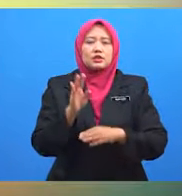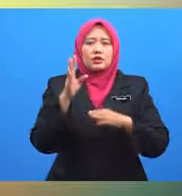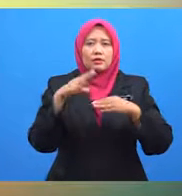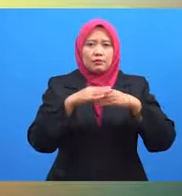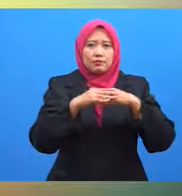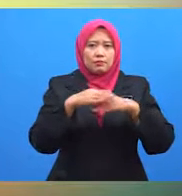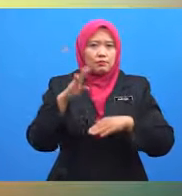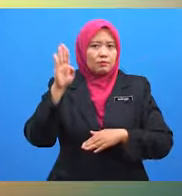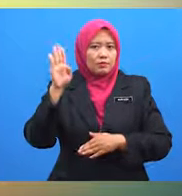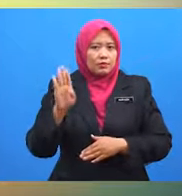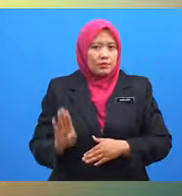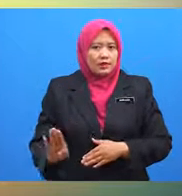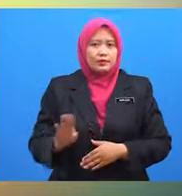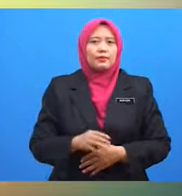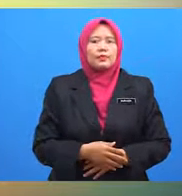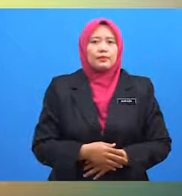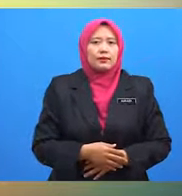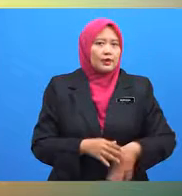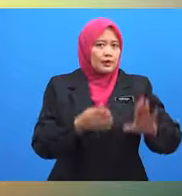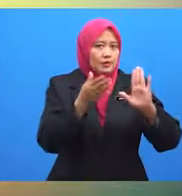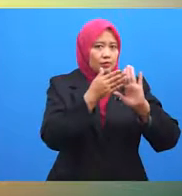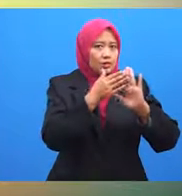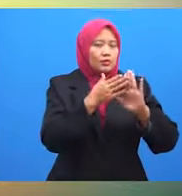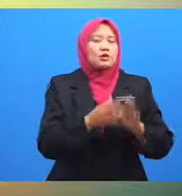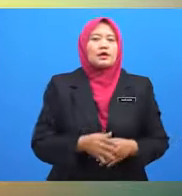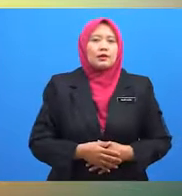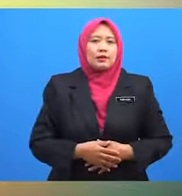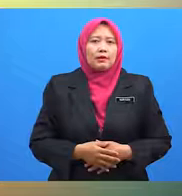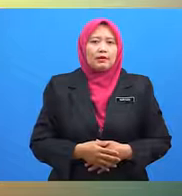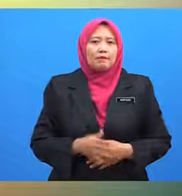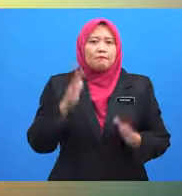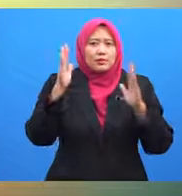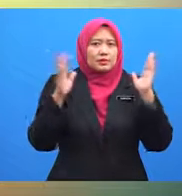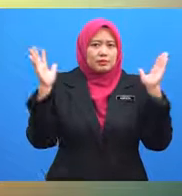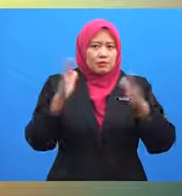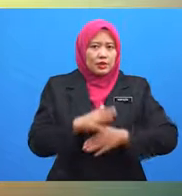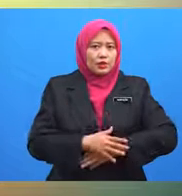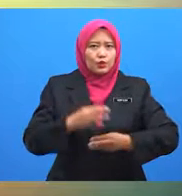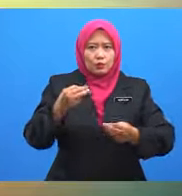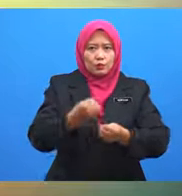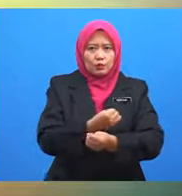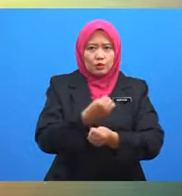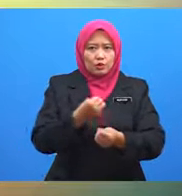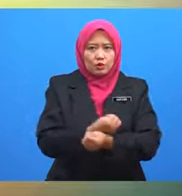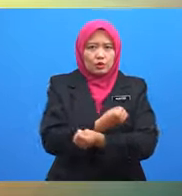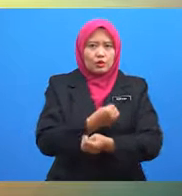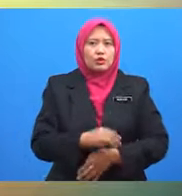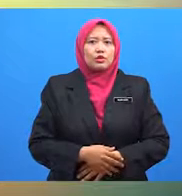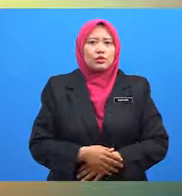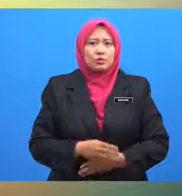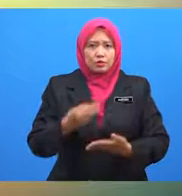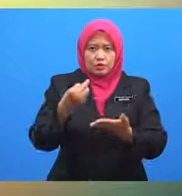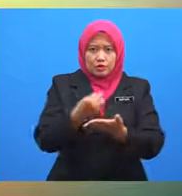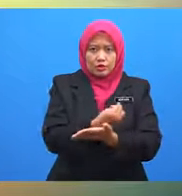ini bermula apabila Tanah Melayu mencapai kemerdekaan daripada penjajah Inggeris